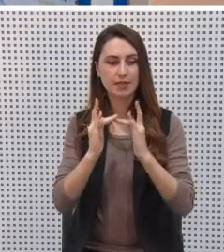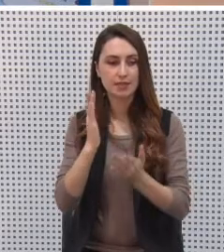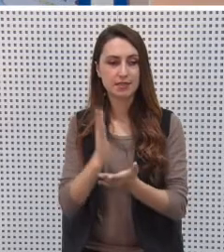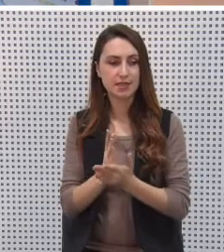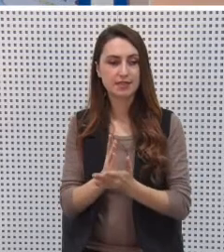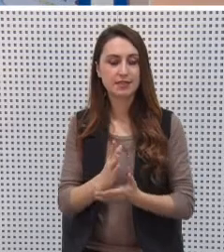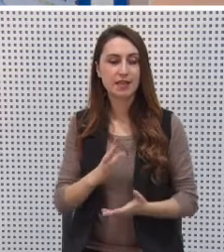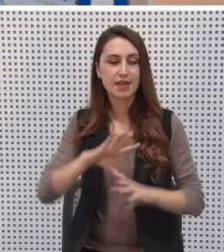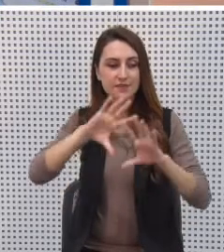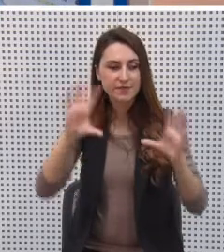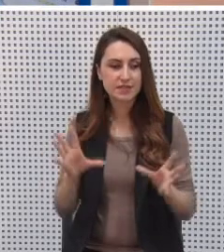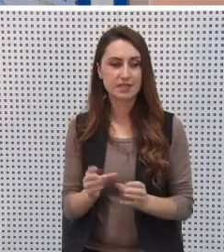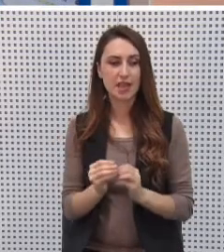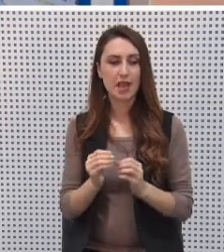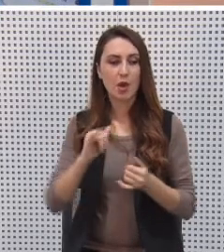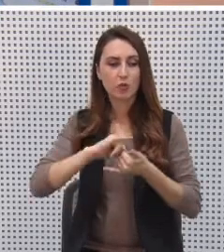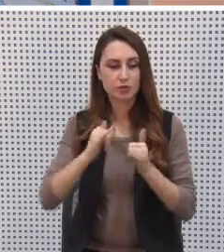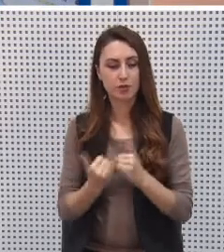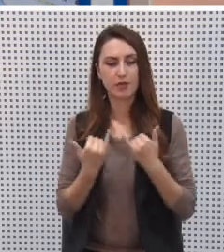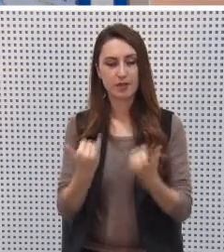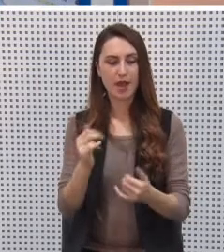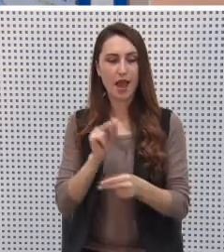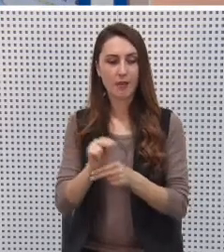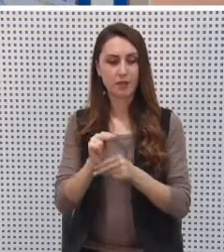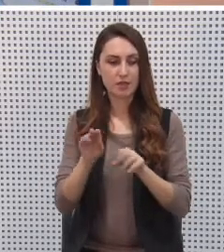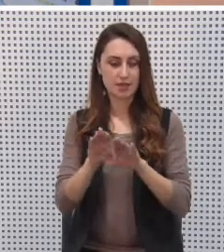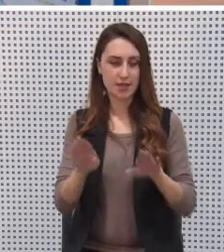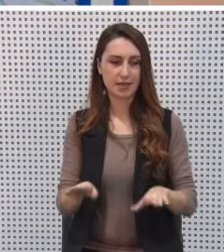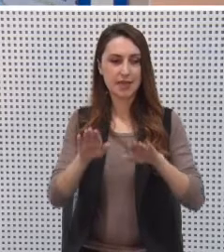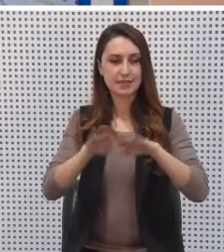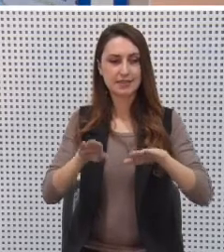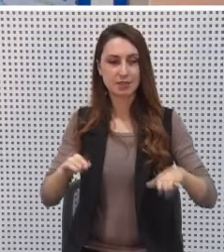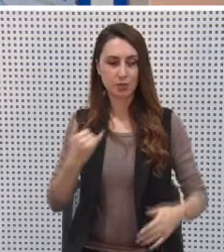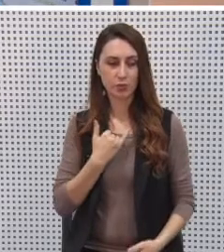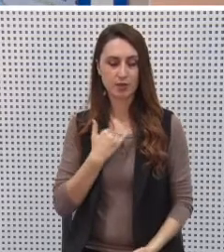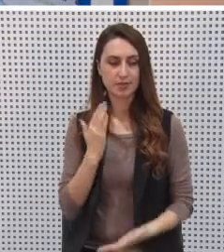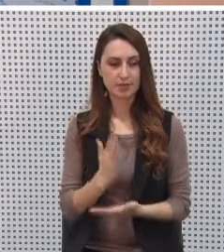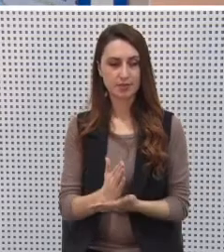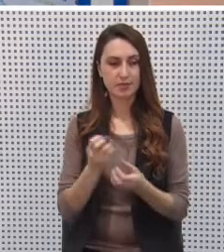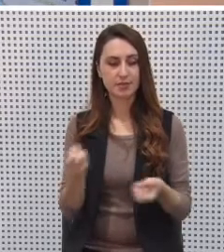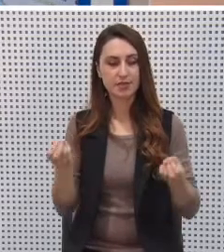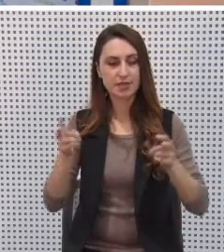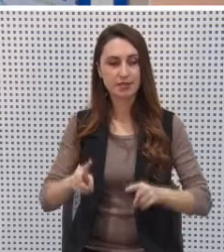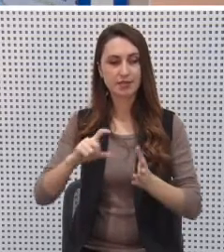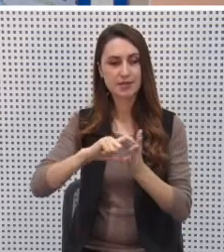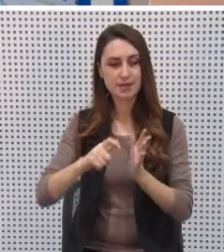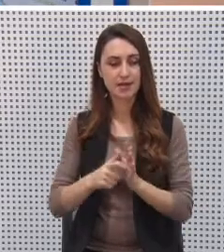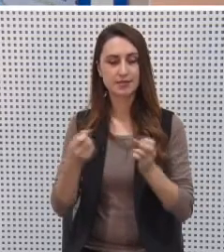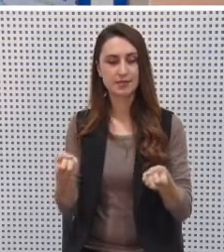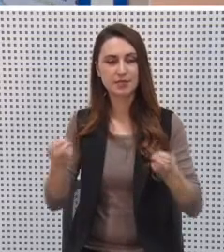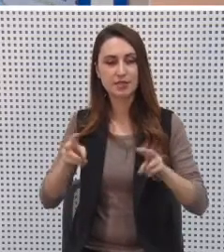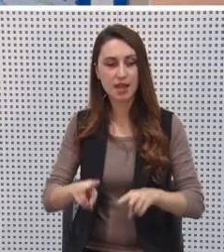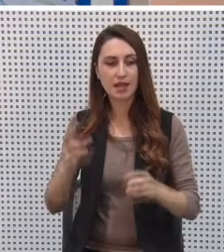нашей школе-интернате есть все условия для обучения таких детей. У нас есть специализированные